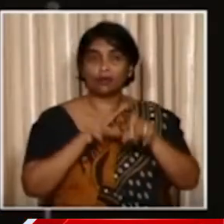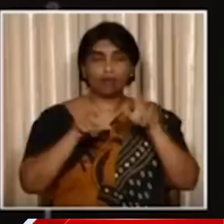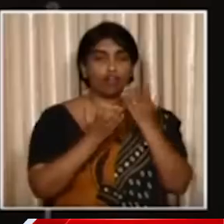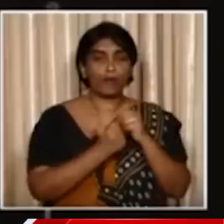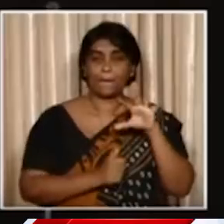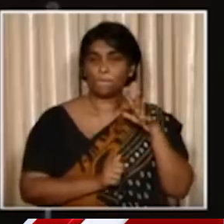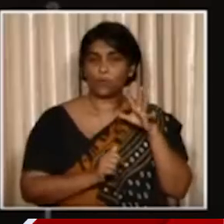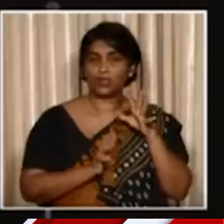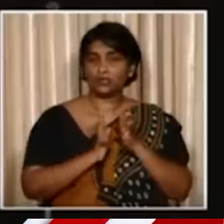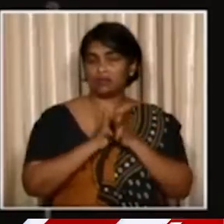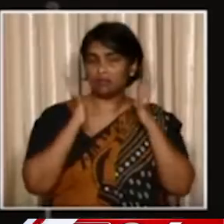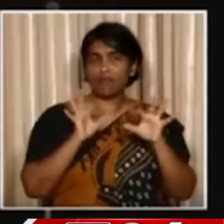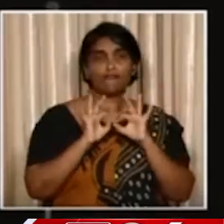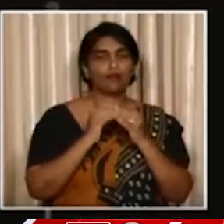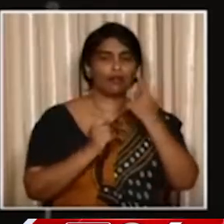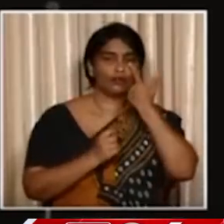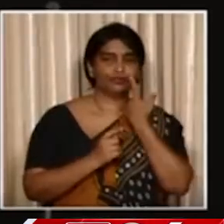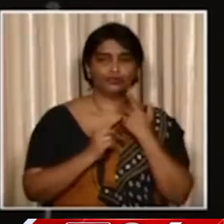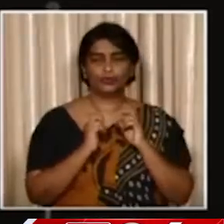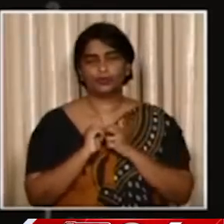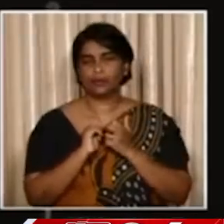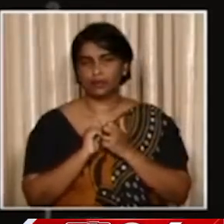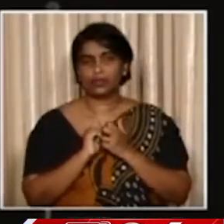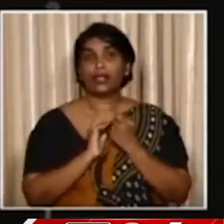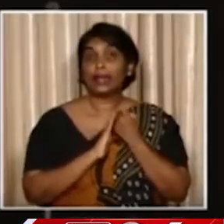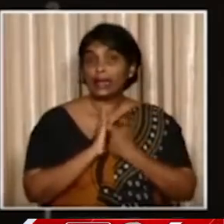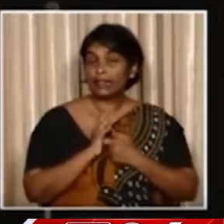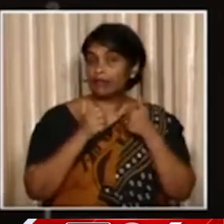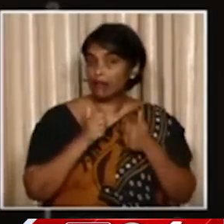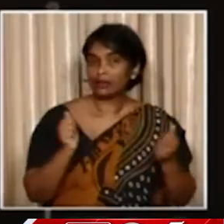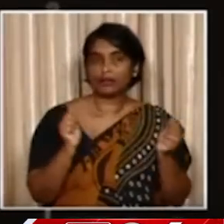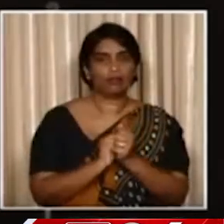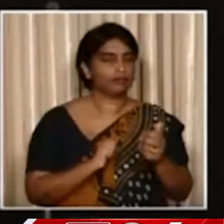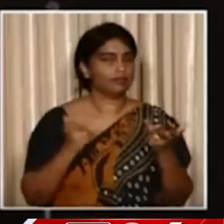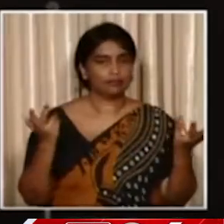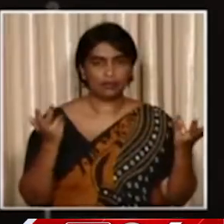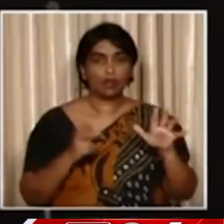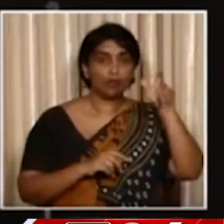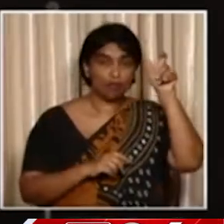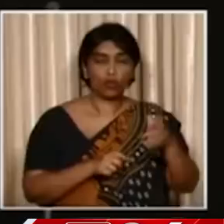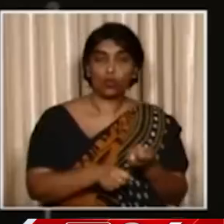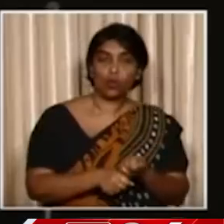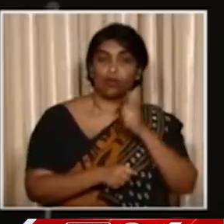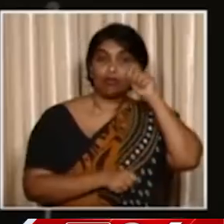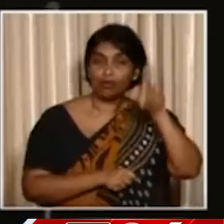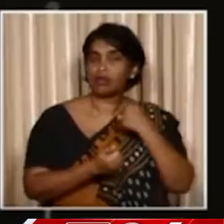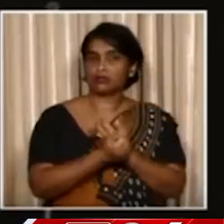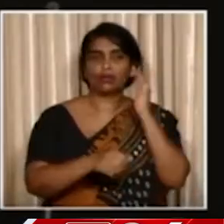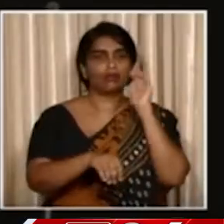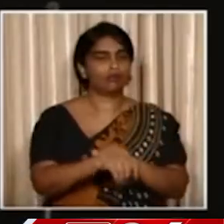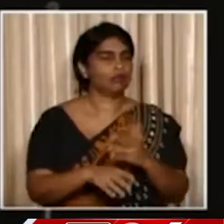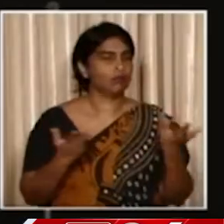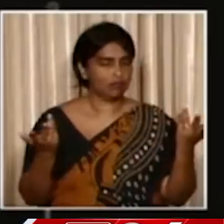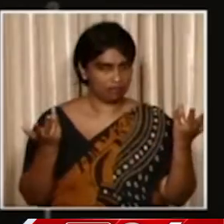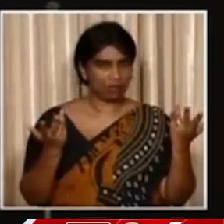500කට ආසන්න පවුල් අද අන්ත අසරණ වෙලා තියෙනවා. නීතිය හරියට ක්‍රියාත්මක වෙන්නේ නැහැ. මේ පුද්ගලයාට ගහපු පුද්ගලයන්ව අද අත්අඩංගුවට අරගෙන